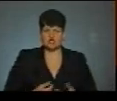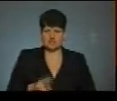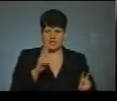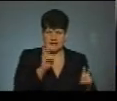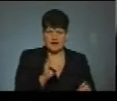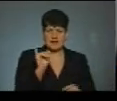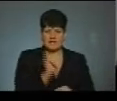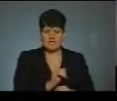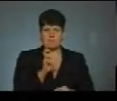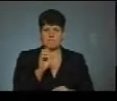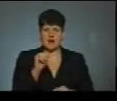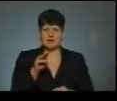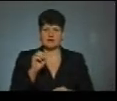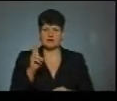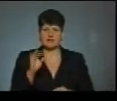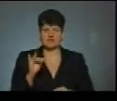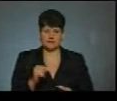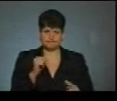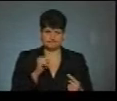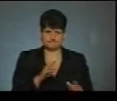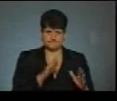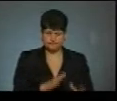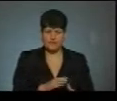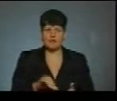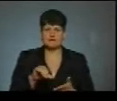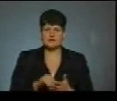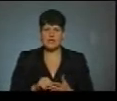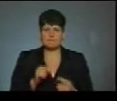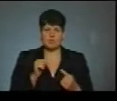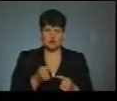«Батьківщина». Всі аграрні асоціації виступили проти цього закону.